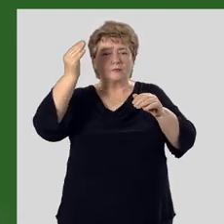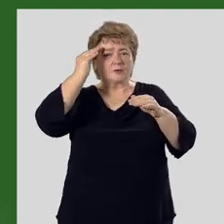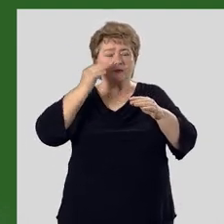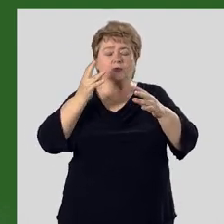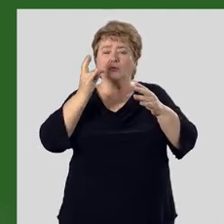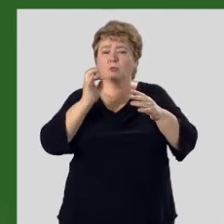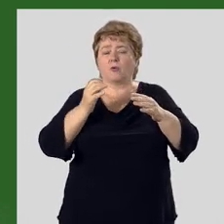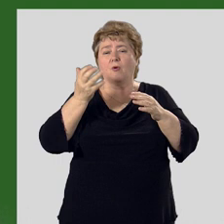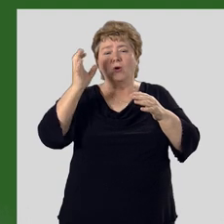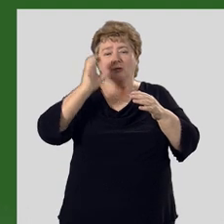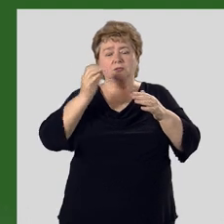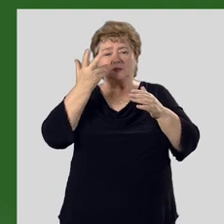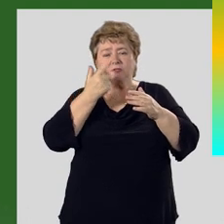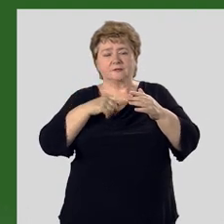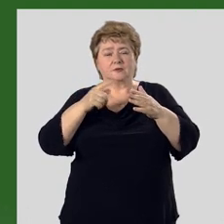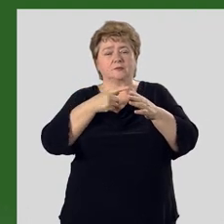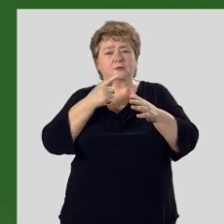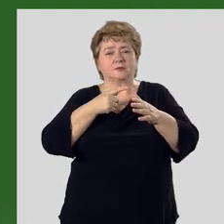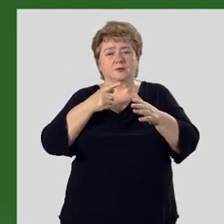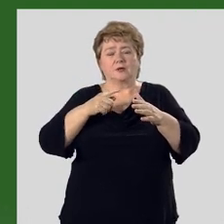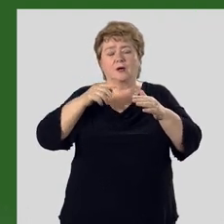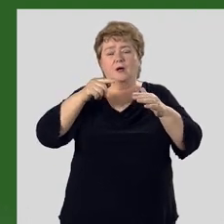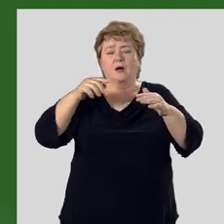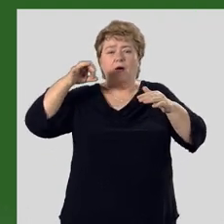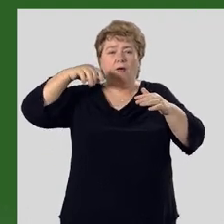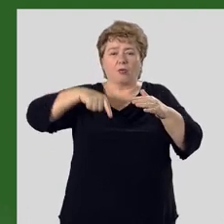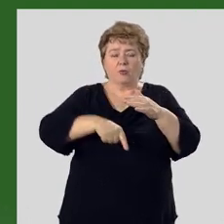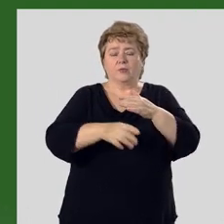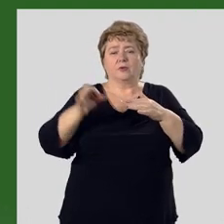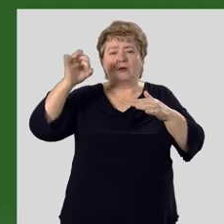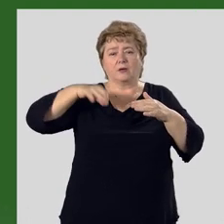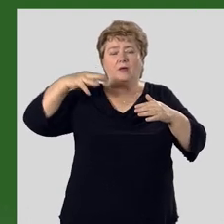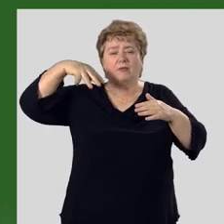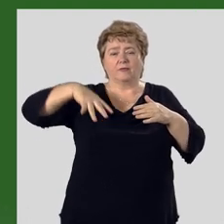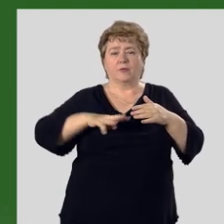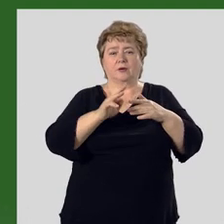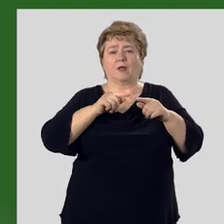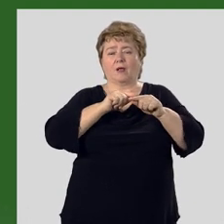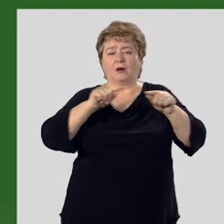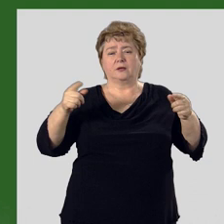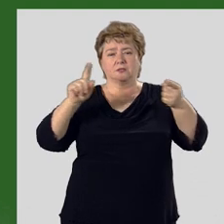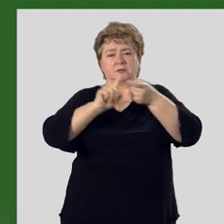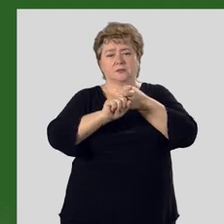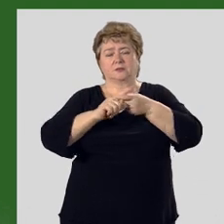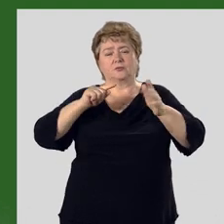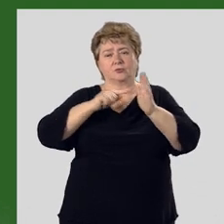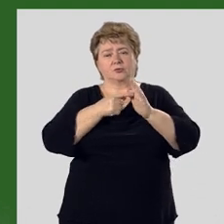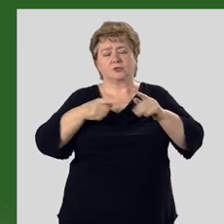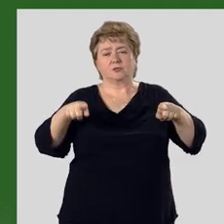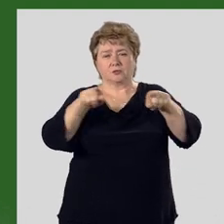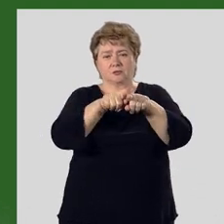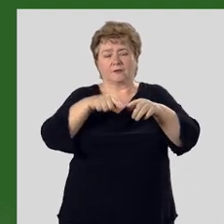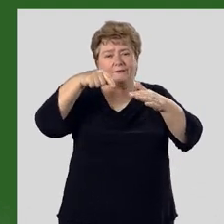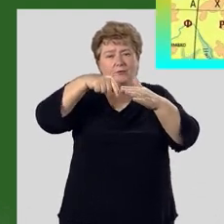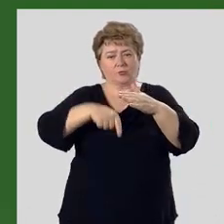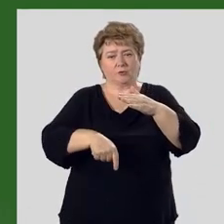но синим цветом, обозначают глубины океанов и морей. Линии, соединяющие точки с